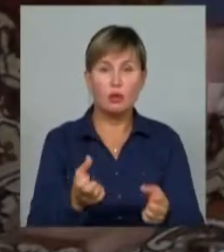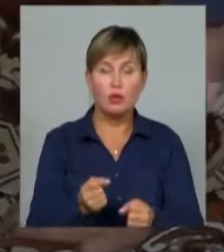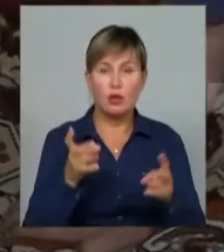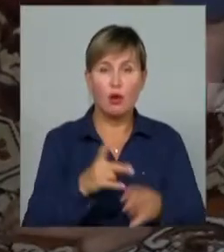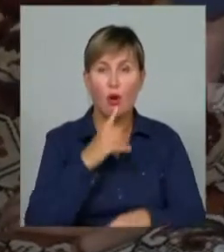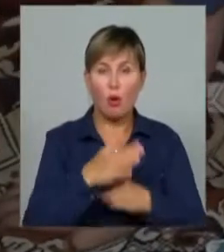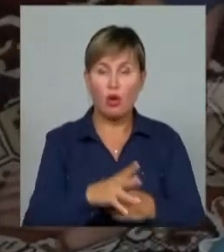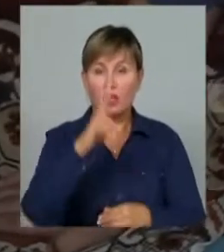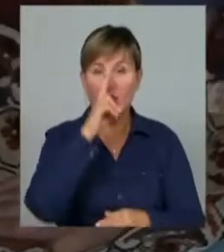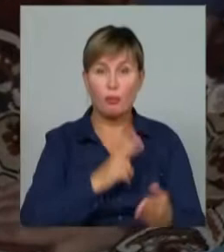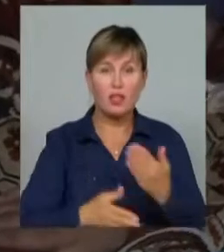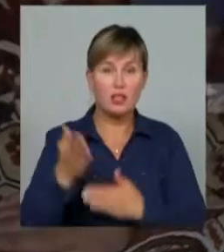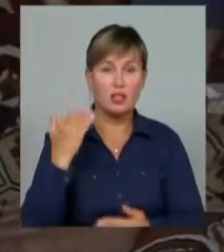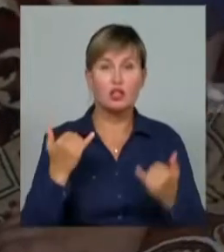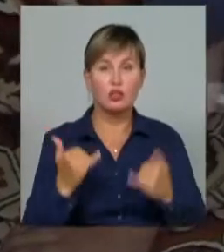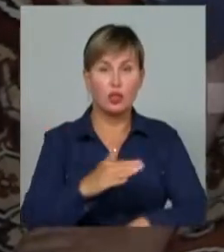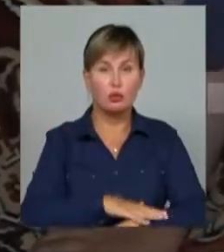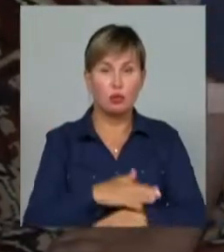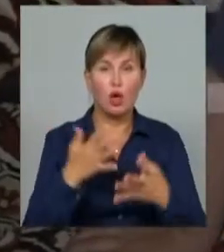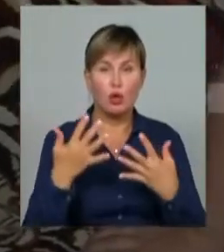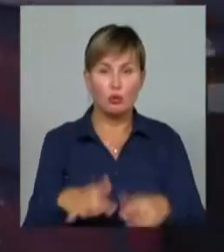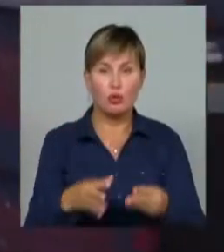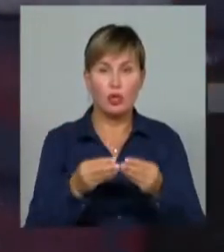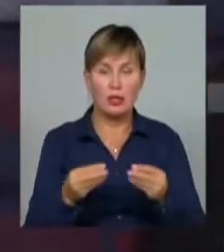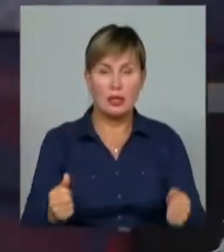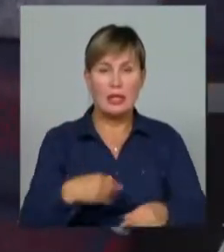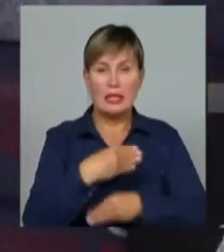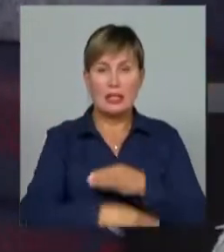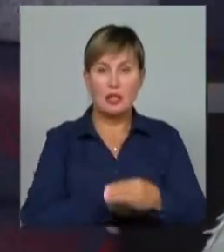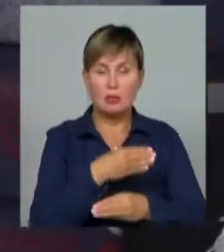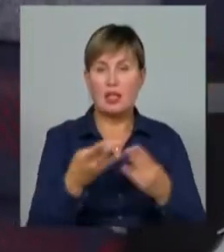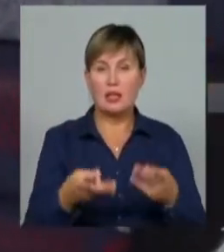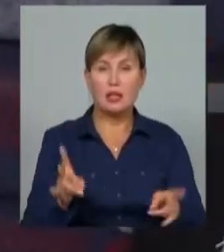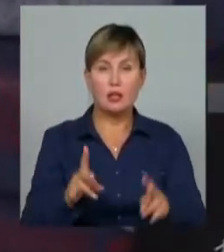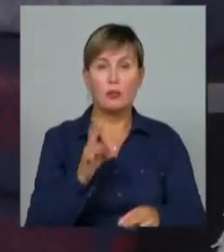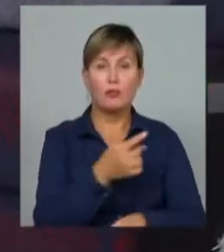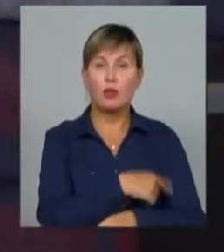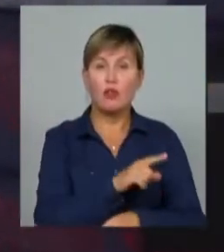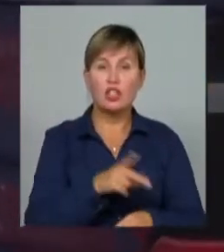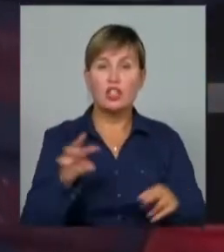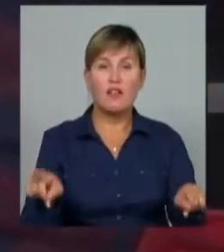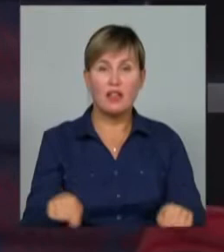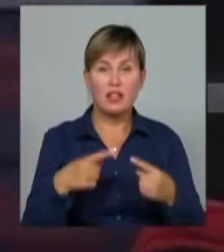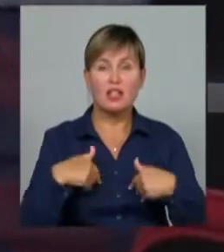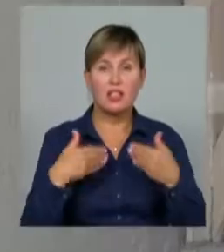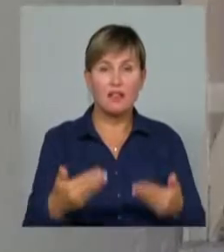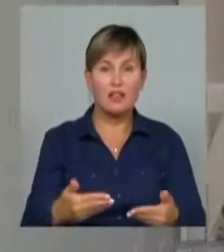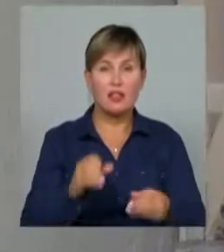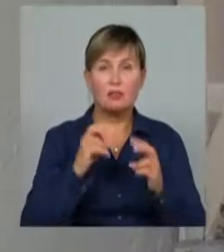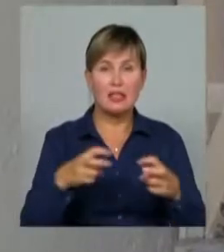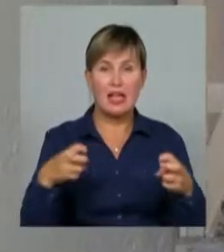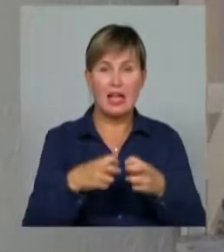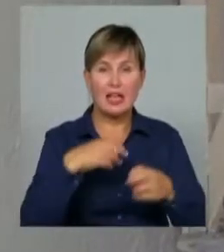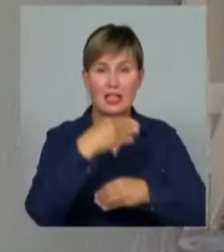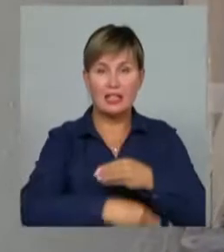около 2 месяцев назад. Сейчас рука уже зажила и носить гипс не обязательно. Однако врачи для восстановления советуют купить эластичную